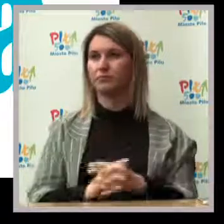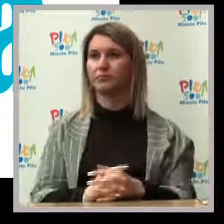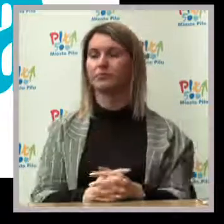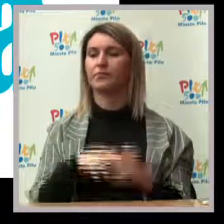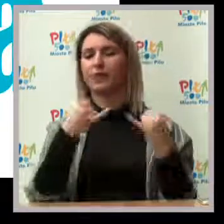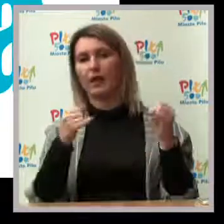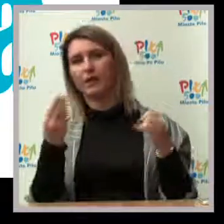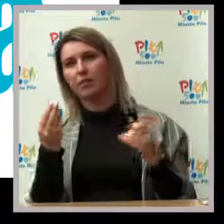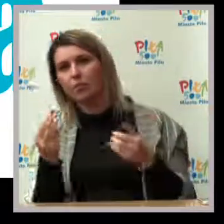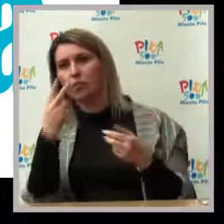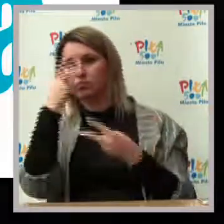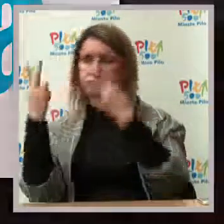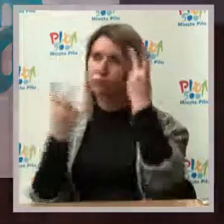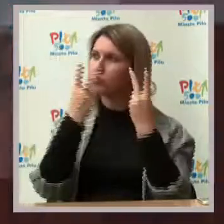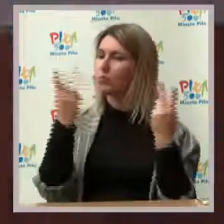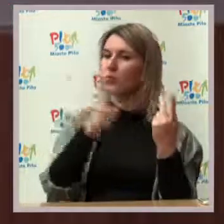zrzucenie się